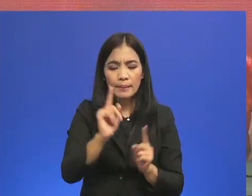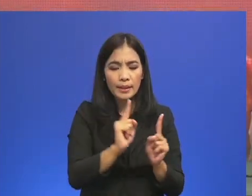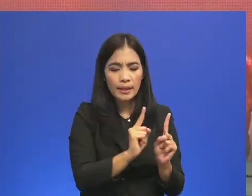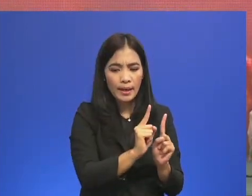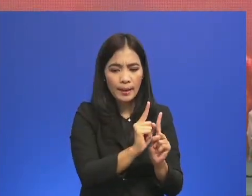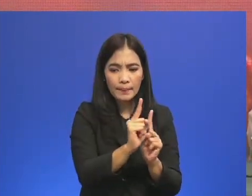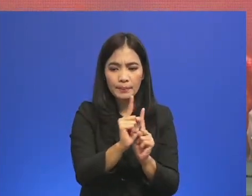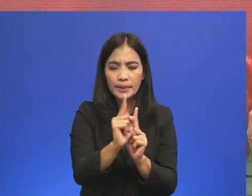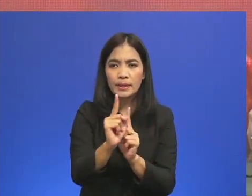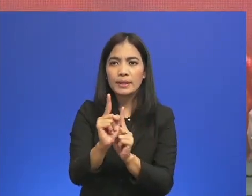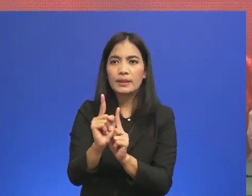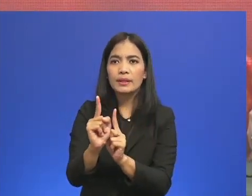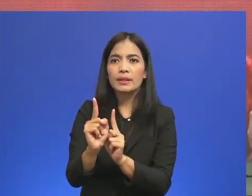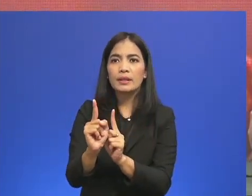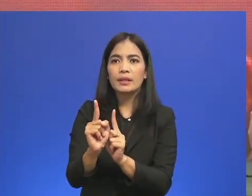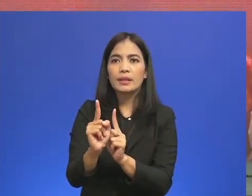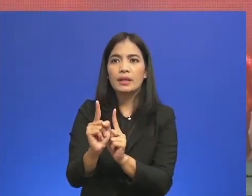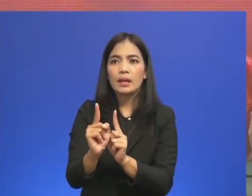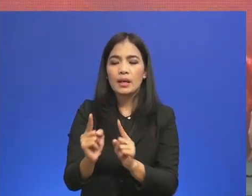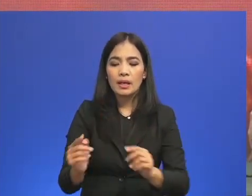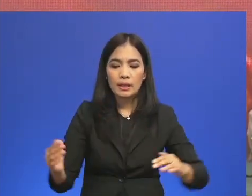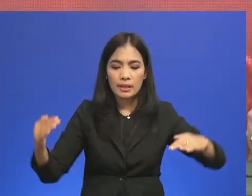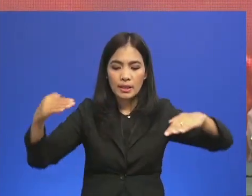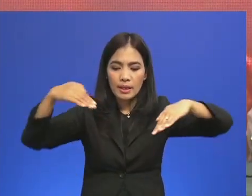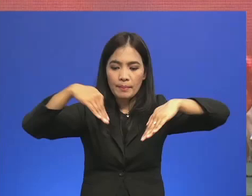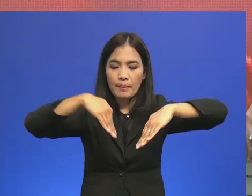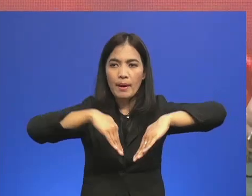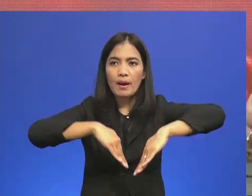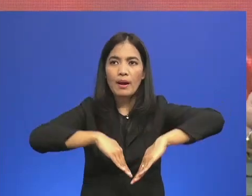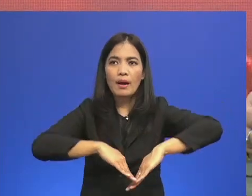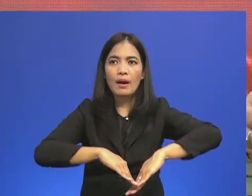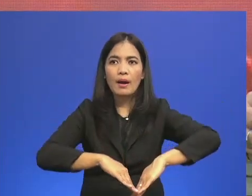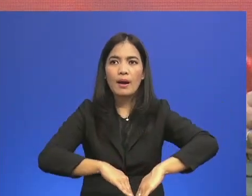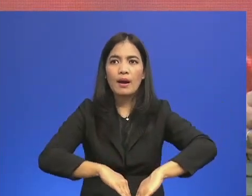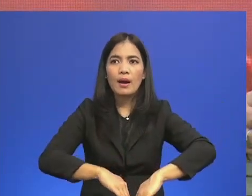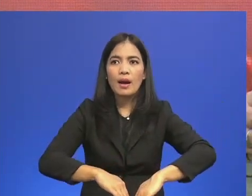setia mendampingi di lembah